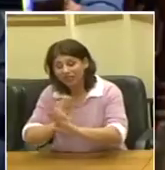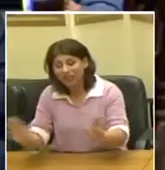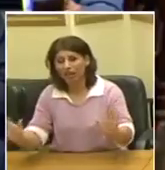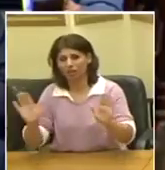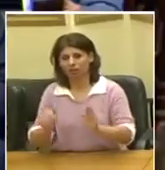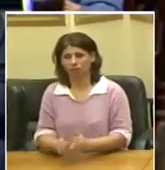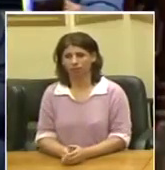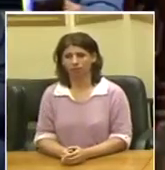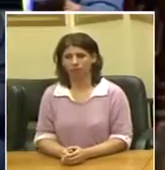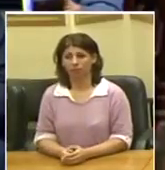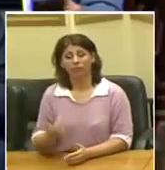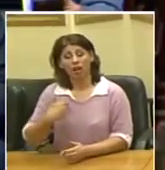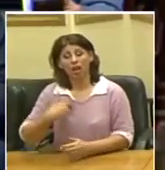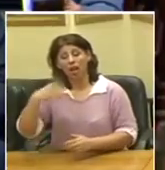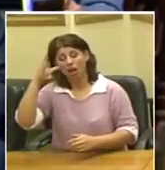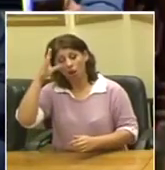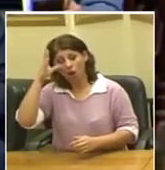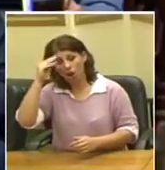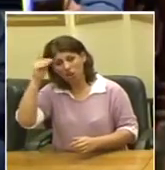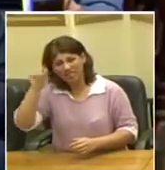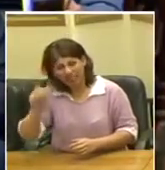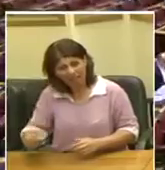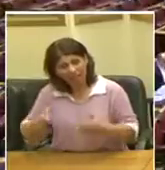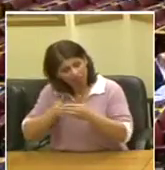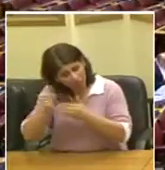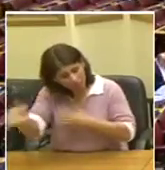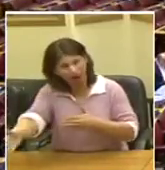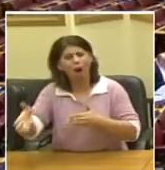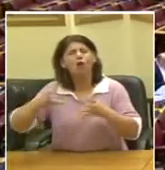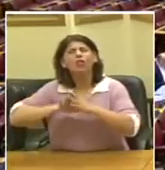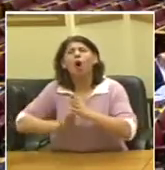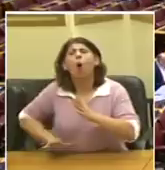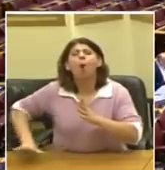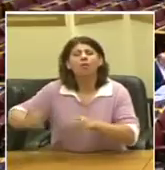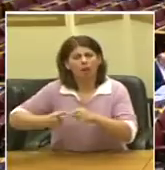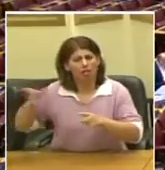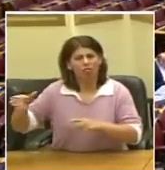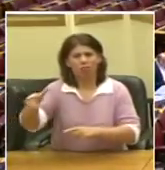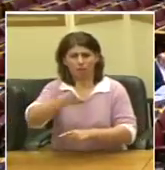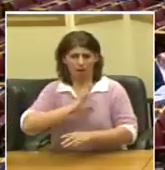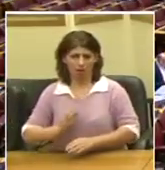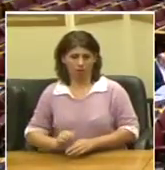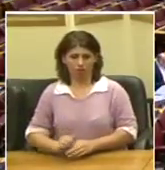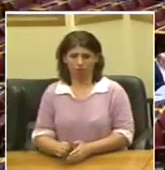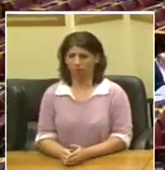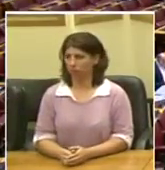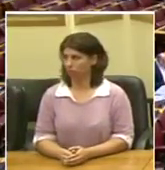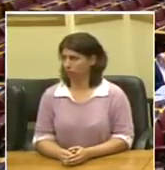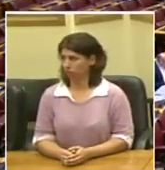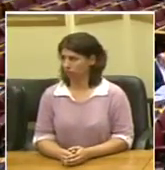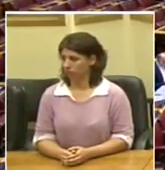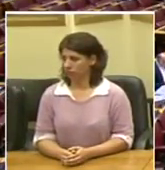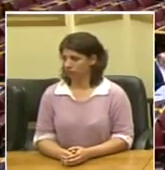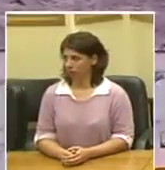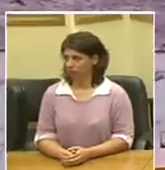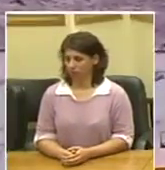Στο. Και στις αίρες θα πάω και παντού. Παρακαλώ. Θα πάω παντού. Θα πάω σε... Παρακαλώ. Κυρία, λοιπόν, κυρία Υπουργέ. Όταν λοιπόν η Μαρία